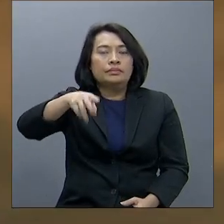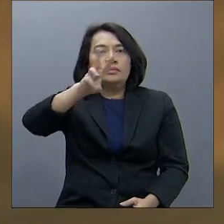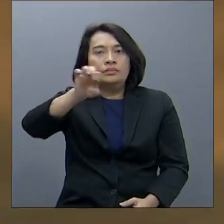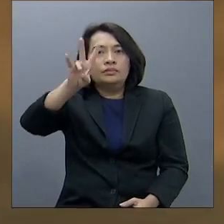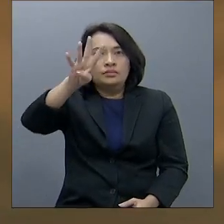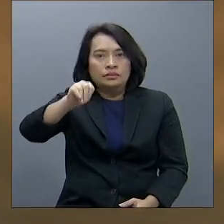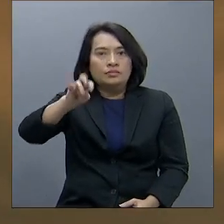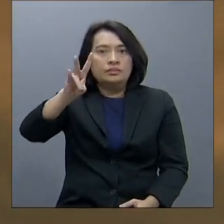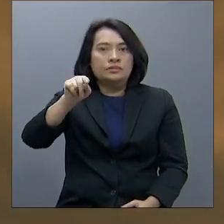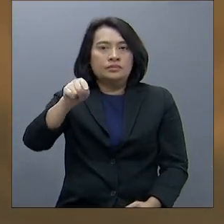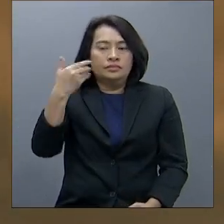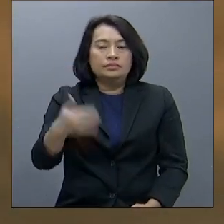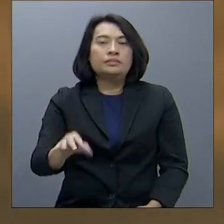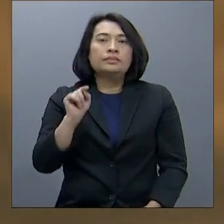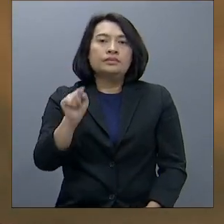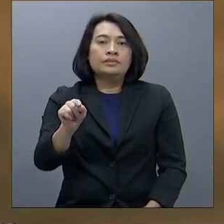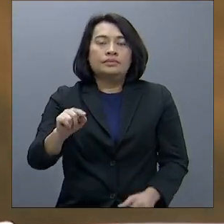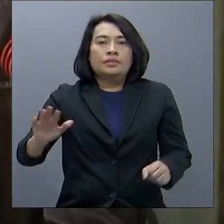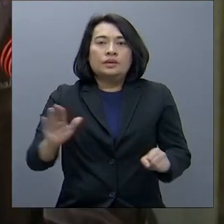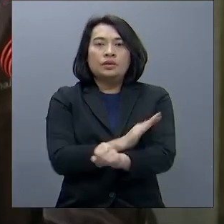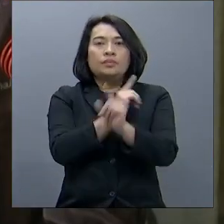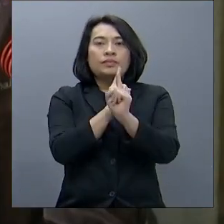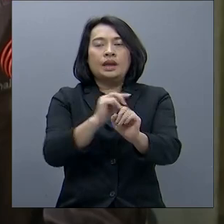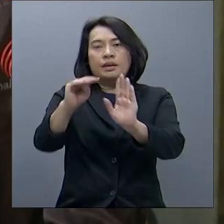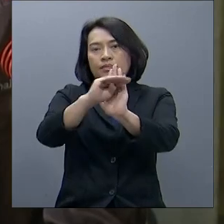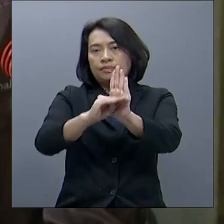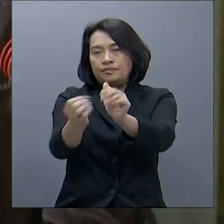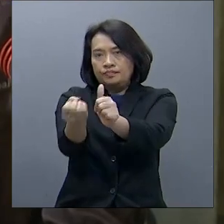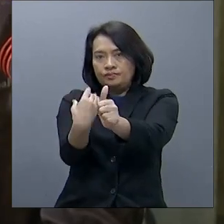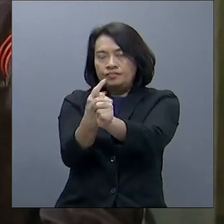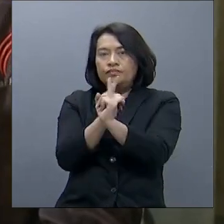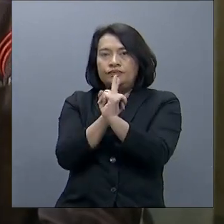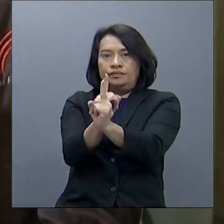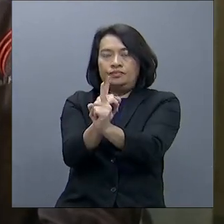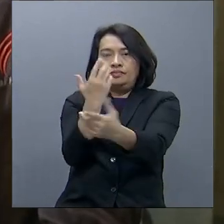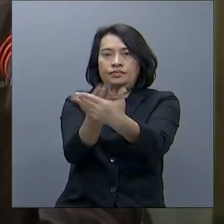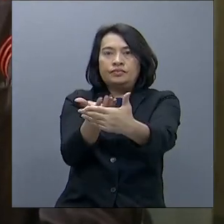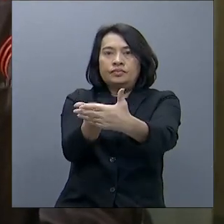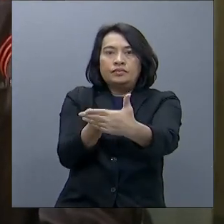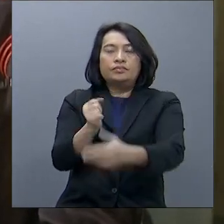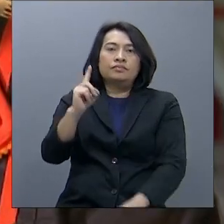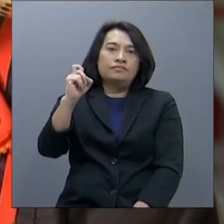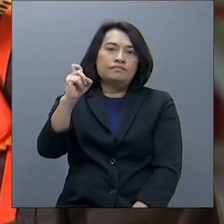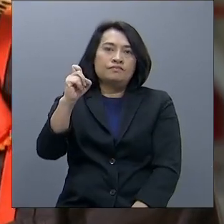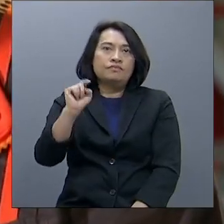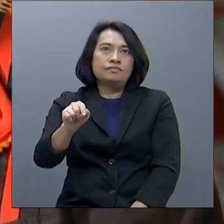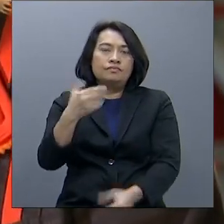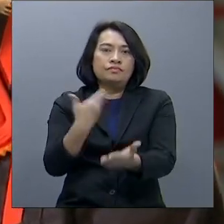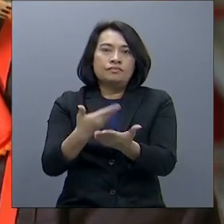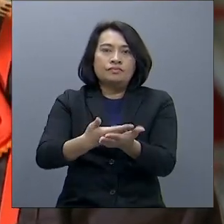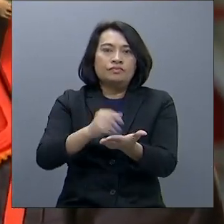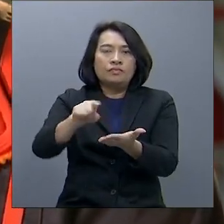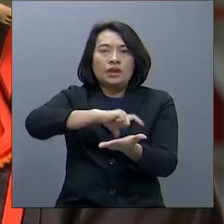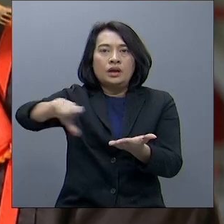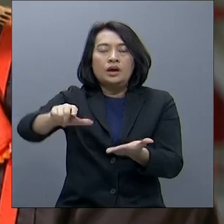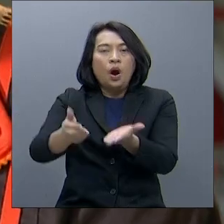89,647 บาทแต่หลังทำครบตามขั้นตอนทุกอย่างทุกประการถอนเงินไม่ได้ค่ะเธอจึงเสียเงินไปกว่า 300,000